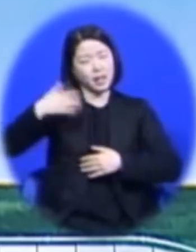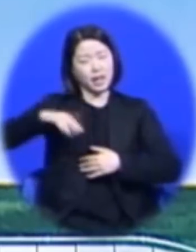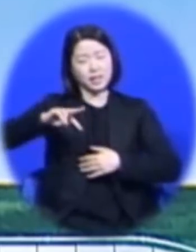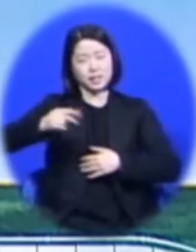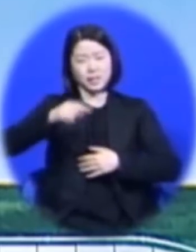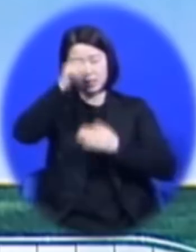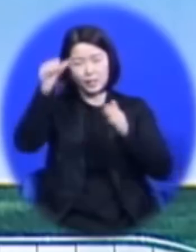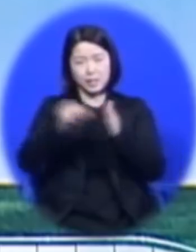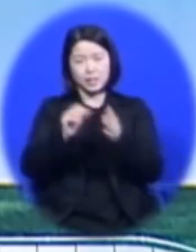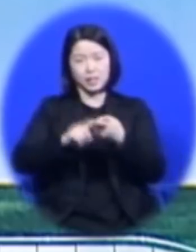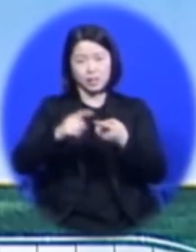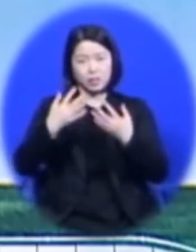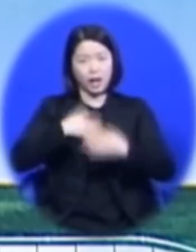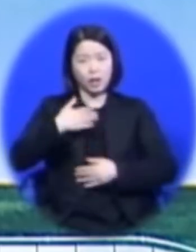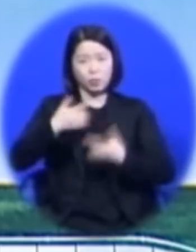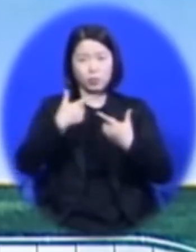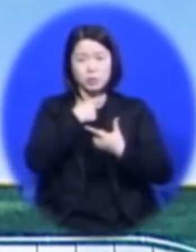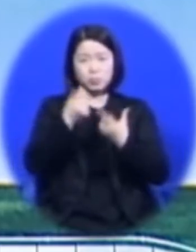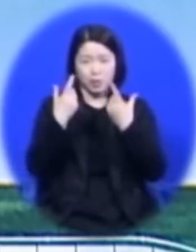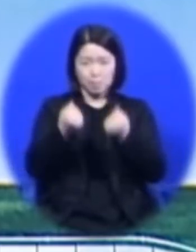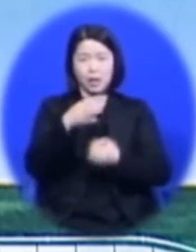더 알고 싶은 게 많아